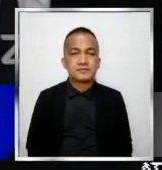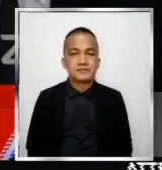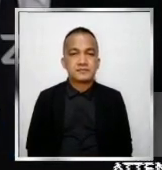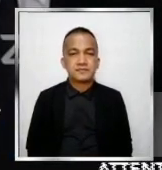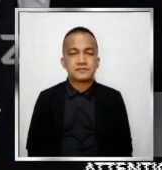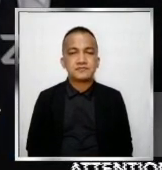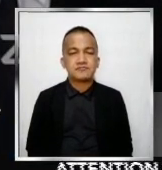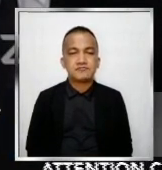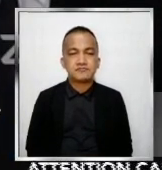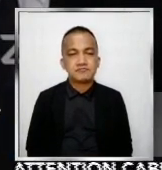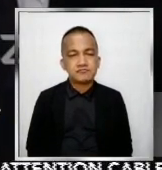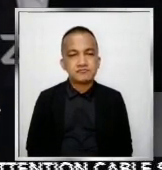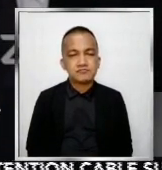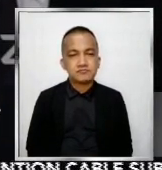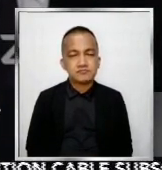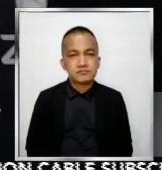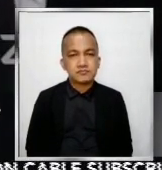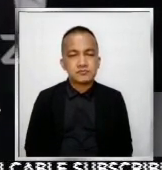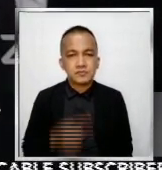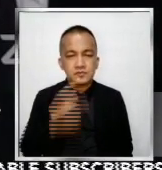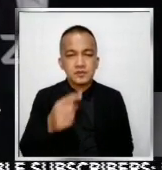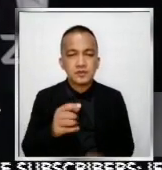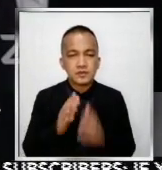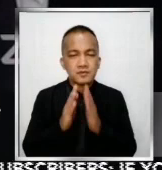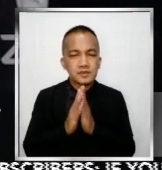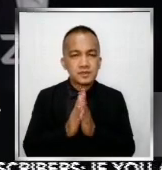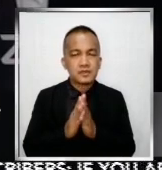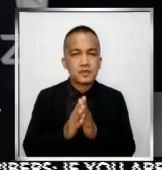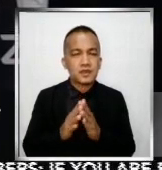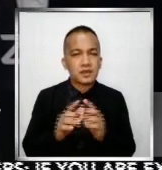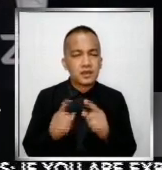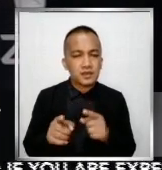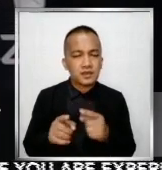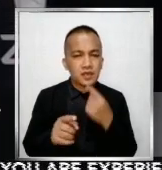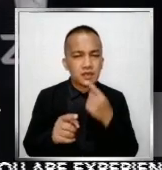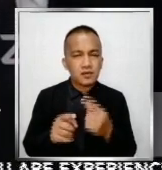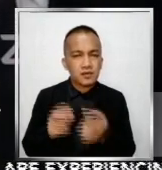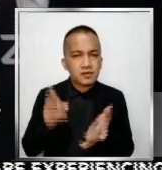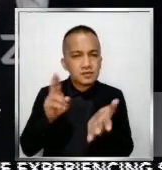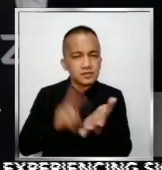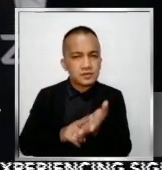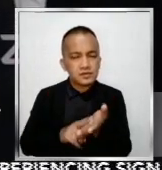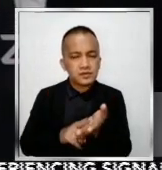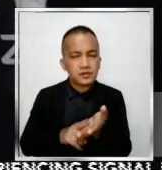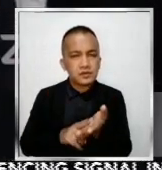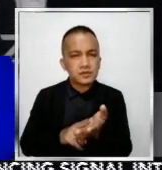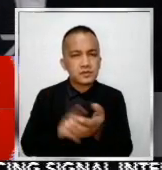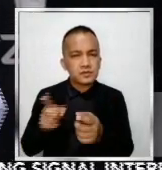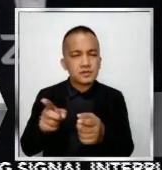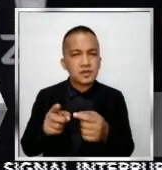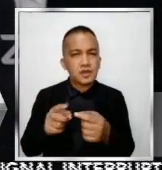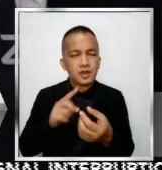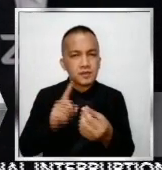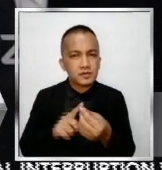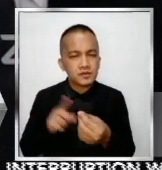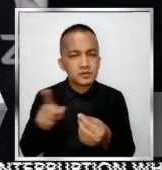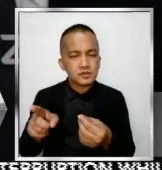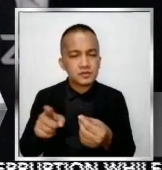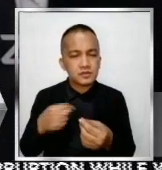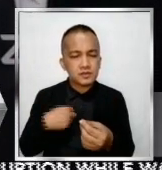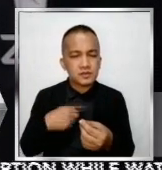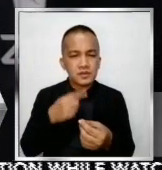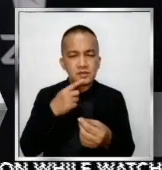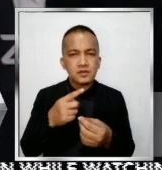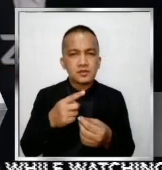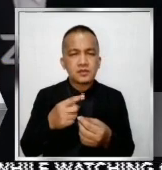Thirdy is the best player in his country, and then signing with him means a lot to me. So I'm really proud of that,